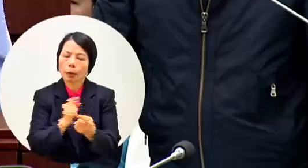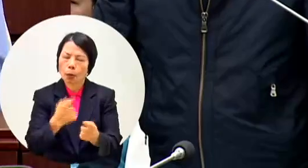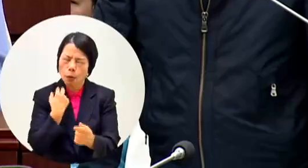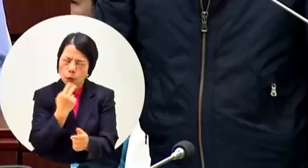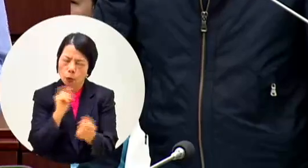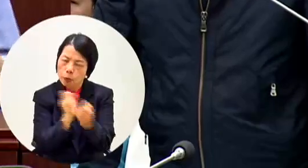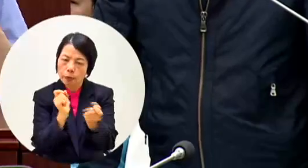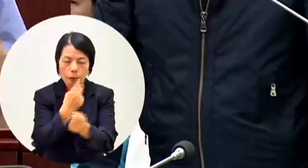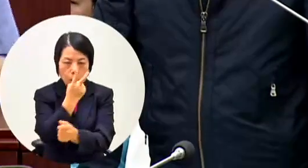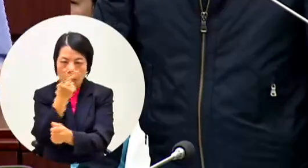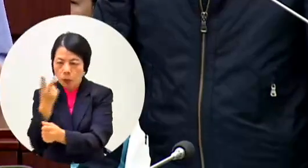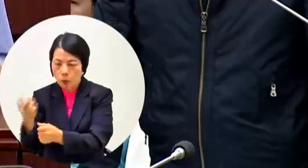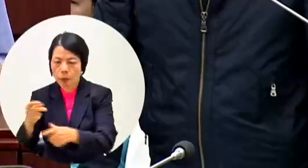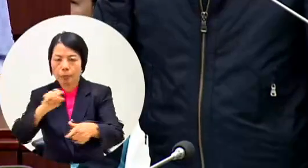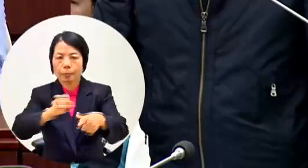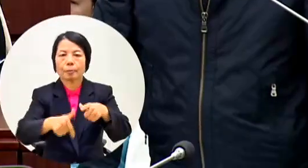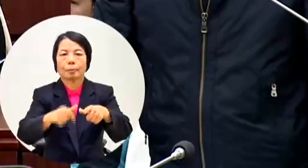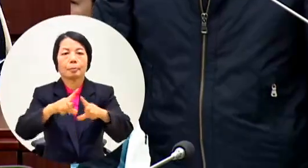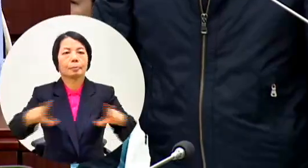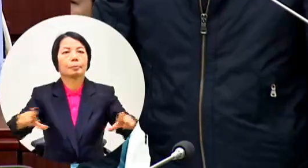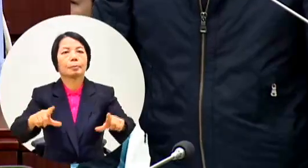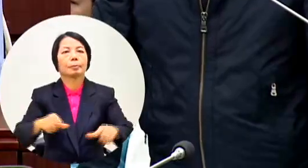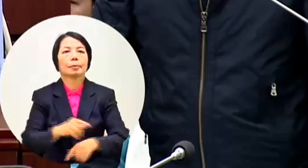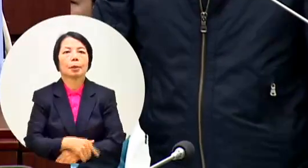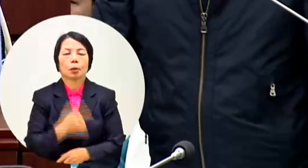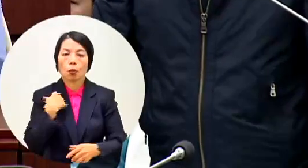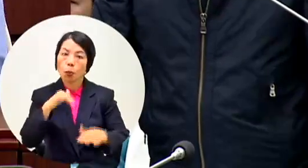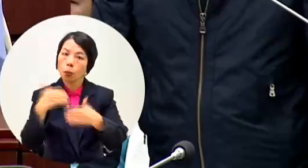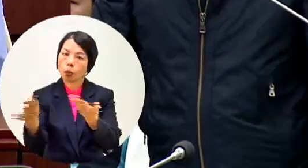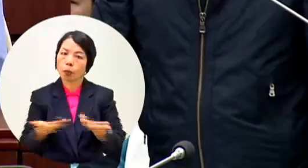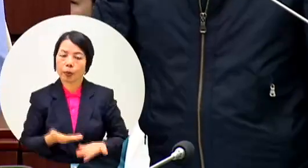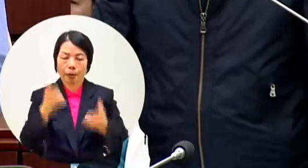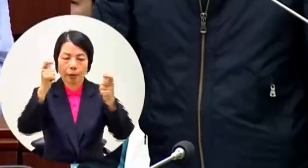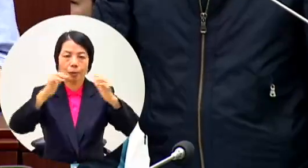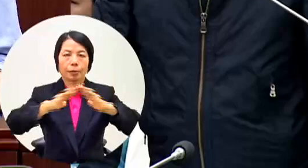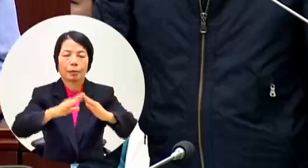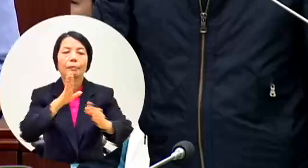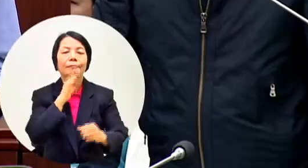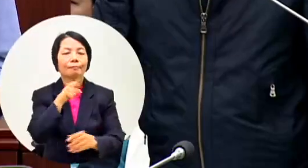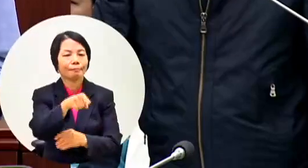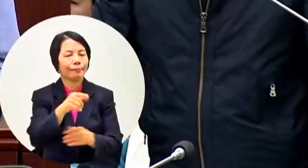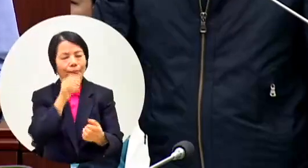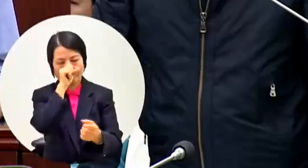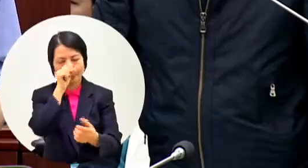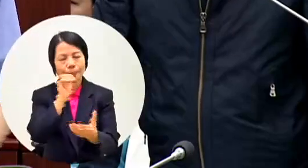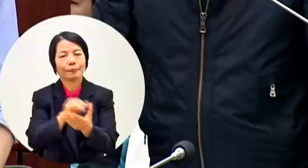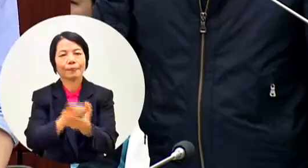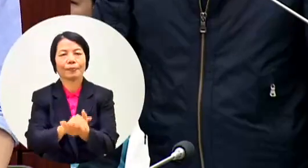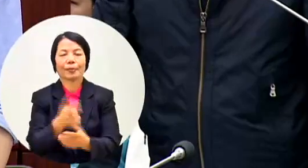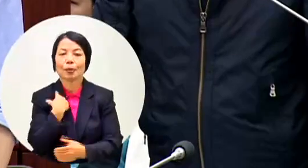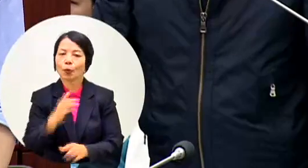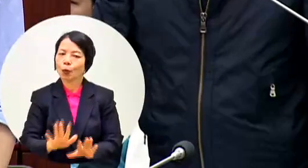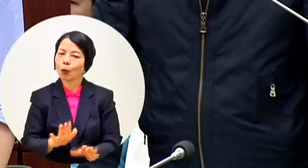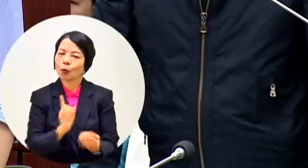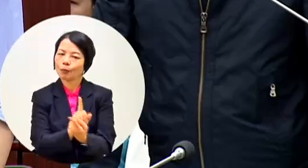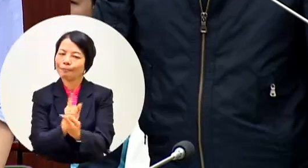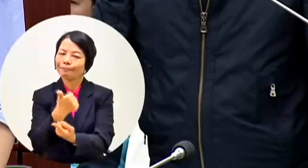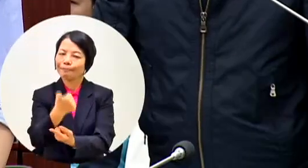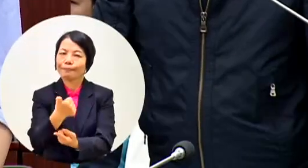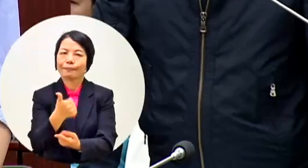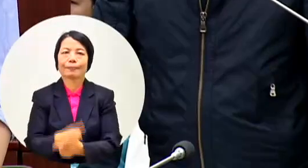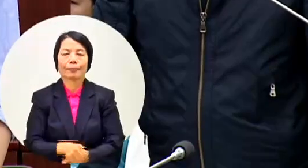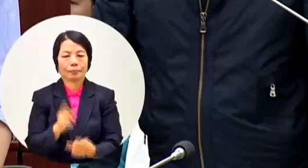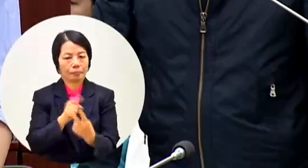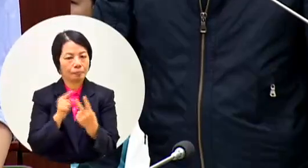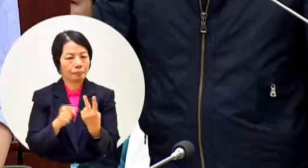欢迎来高雄。我们高雄市政府是你的好朋友，是最友善的。可是有两点，拜托：第一，不要